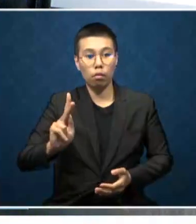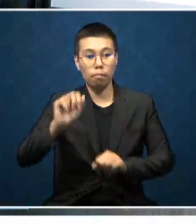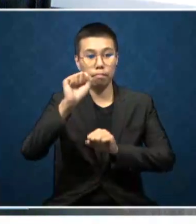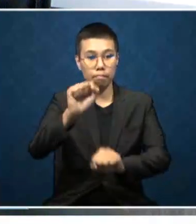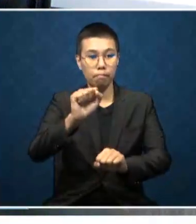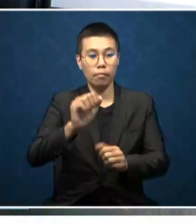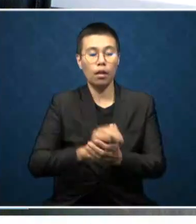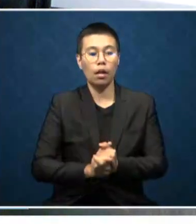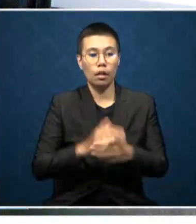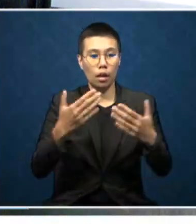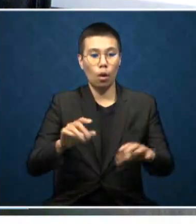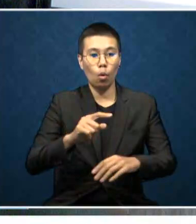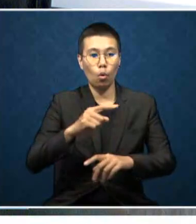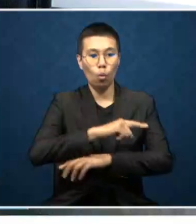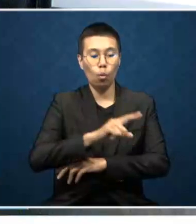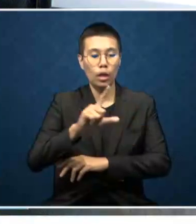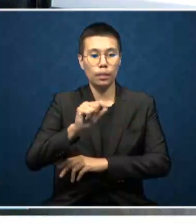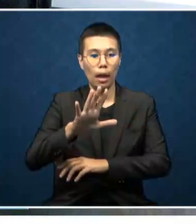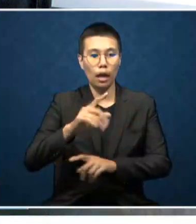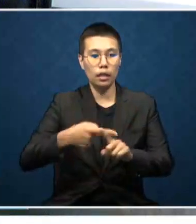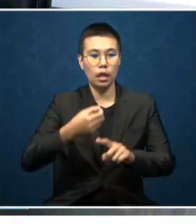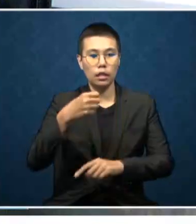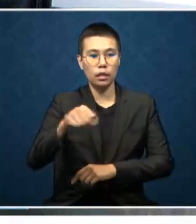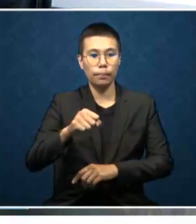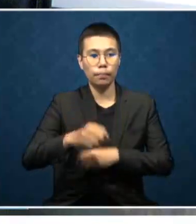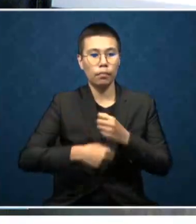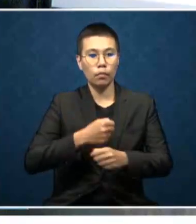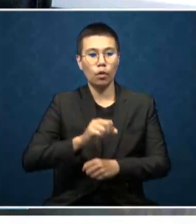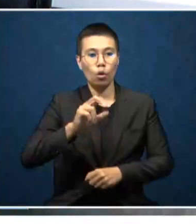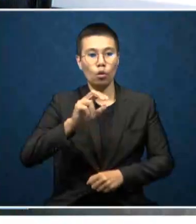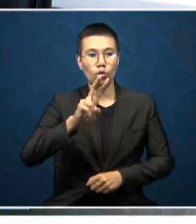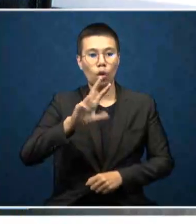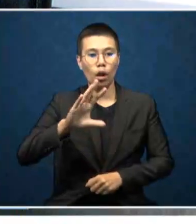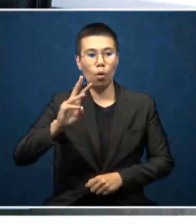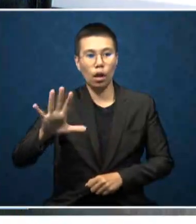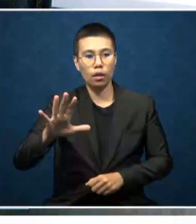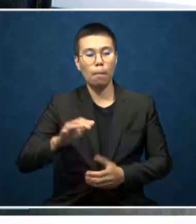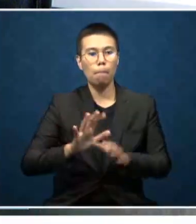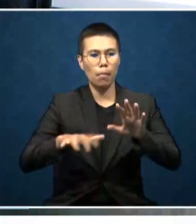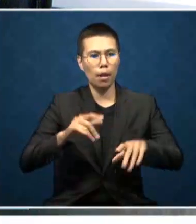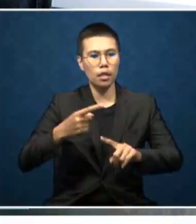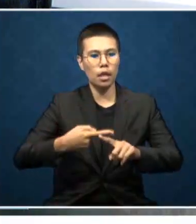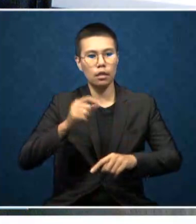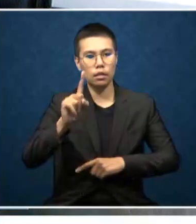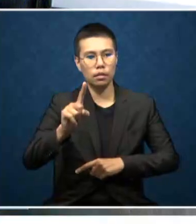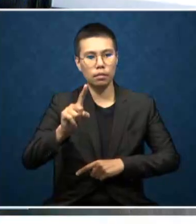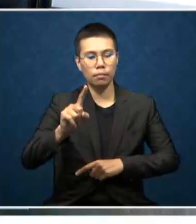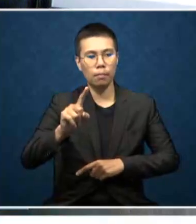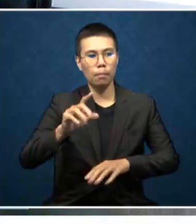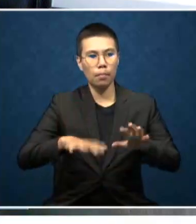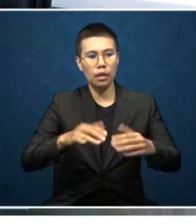เมื่อวันที่ 25ตุลาคม2565ถ้านับไป 90วันก็ตกประมาณพฤศจิกธันวาคมประมาณมกราคมเพราะฉนั้นตอนนี้